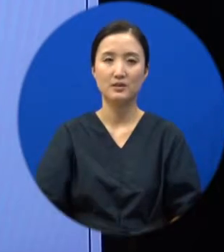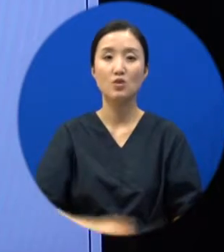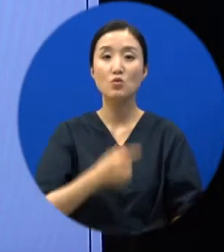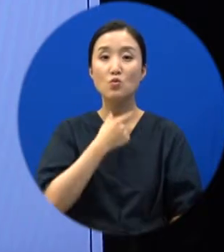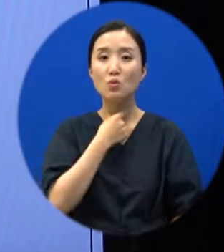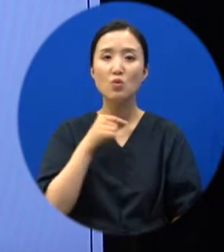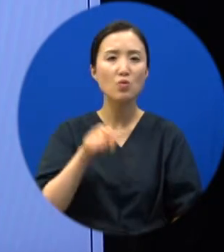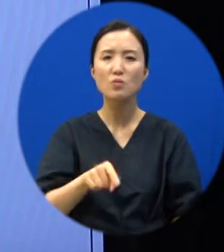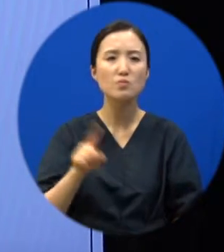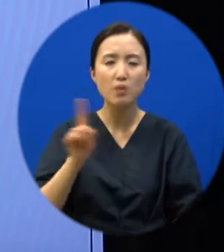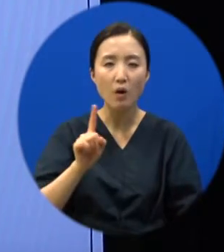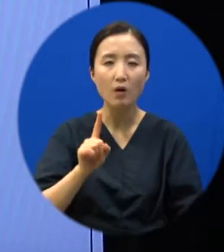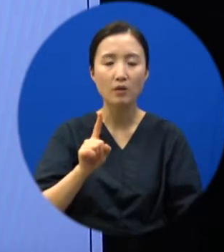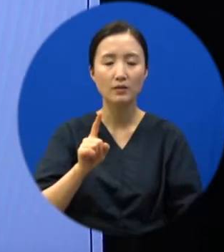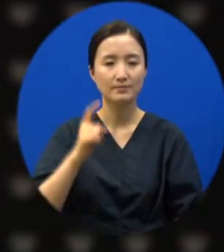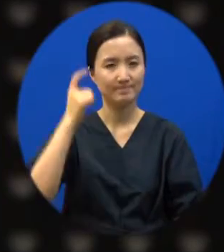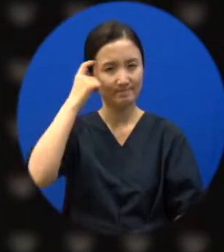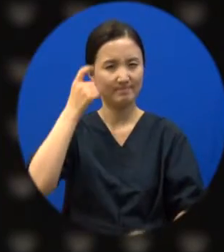모습을 상상하라.